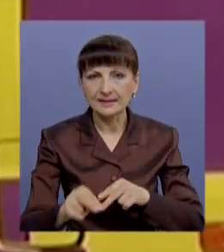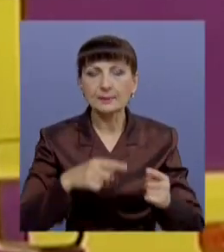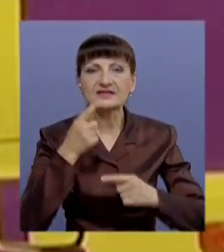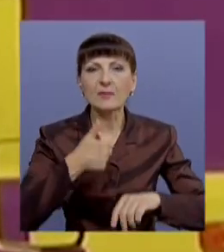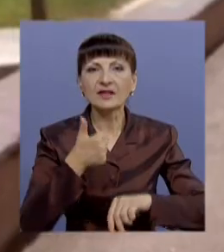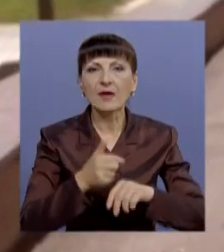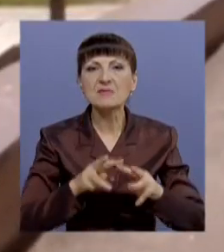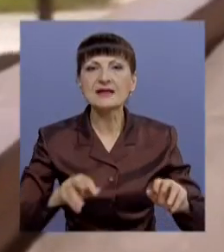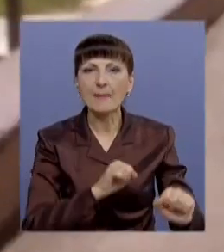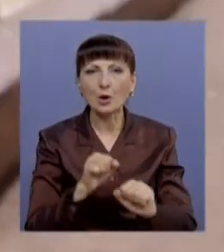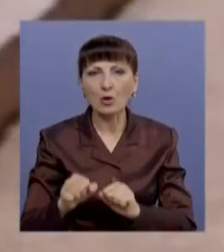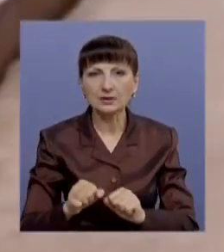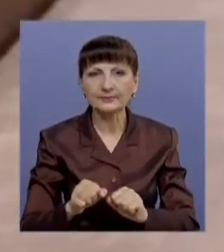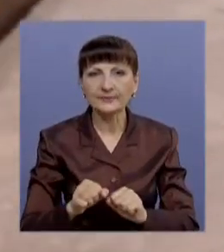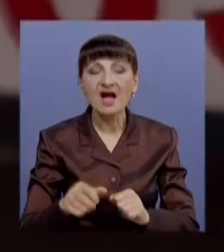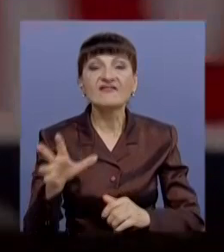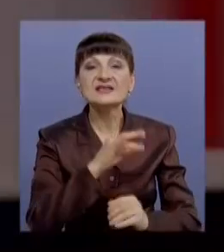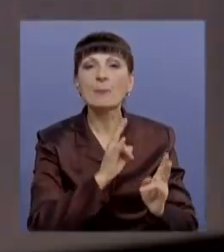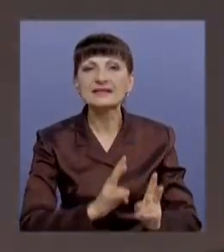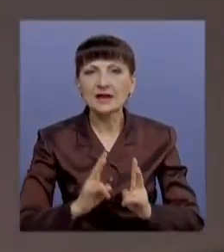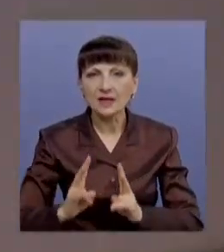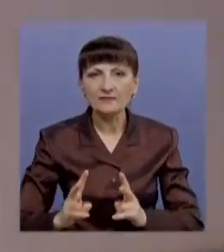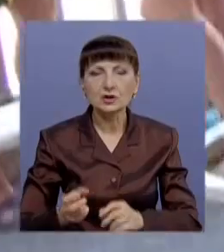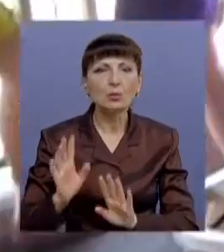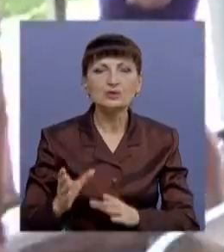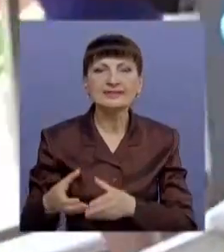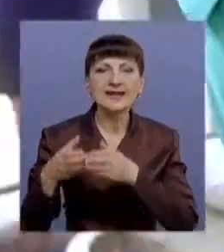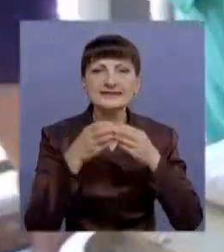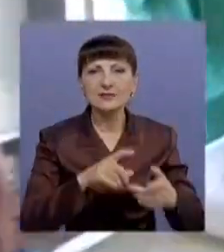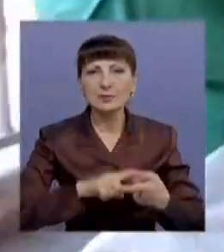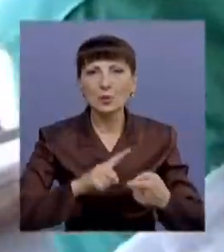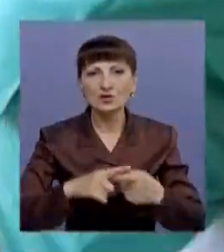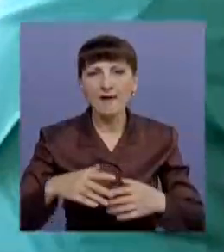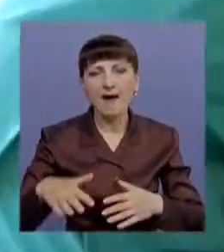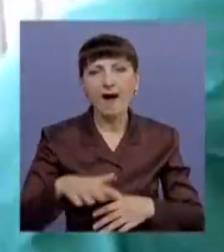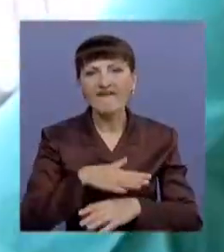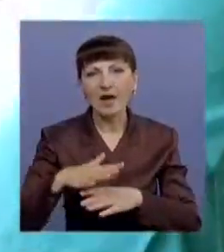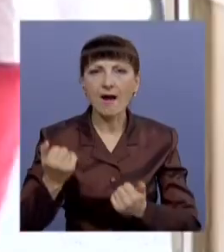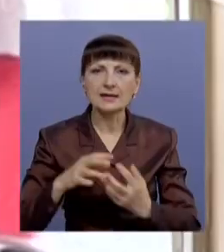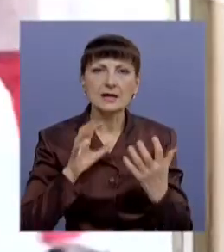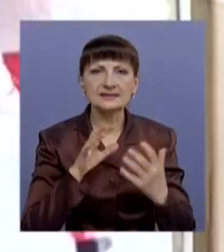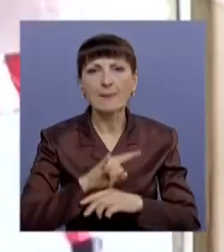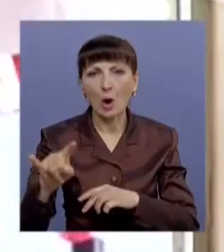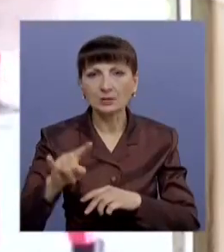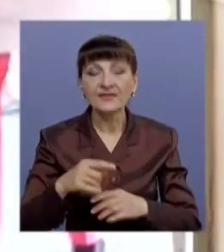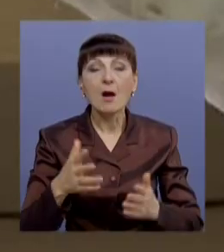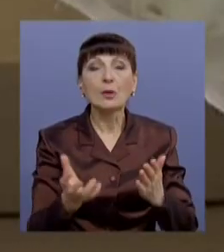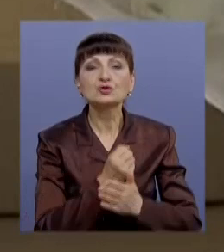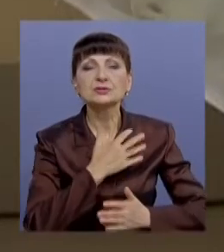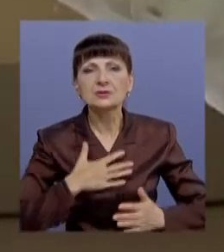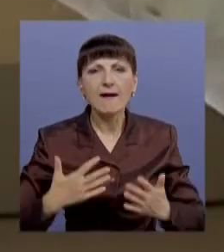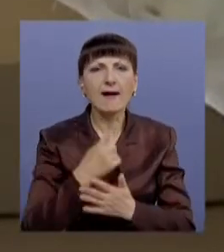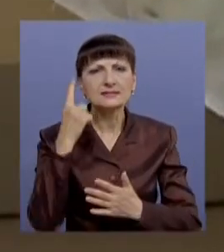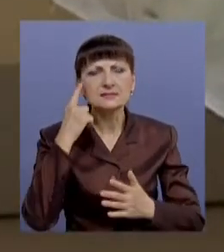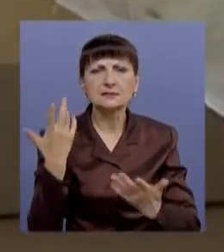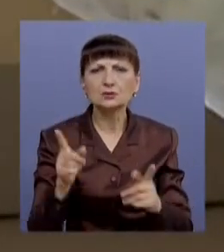главы Минздрава Ельжана Быртанова, всех пострадавших доставят при помощи санавиации. Получившие осколочные ранения, ожоги и